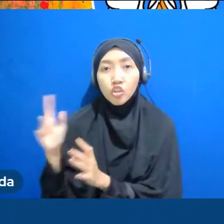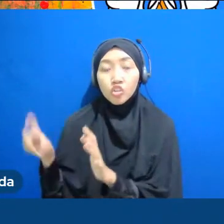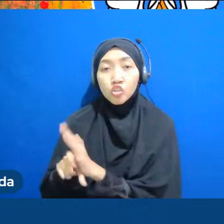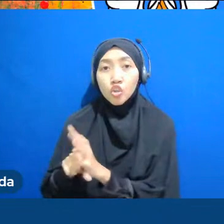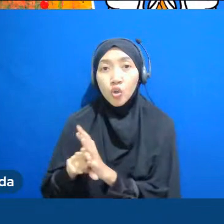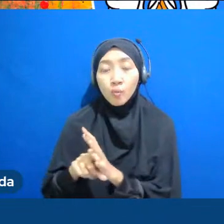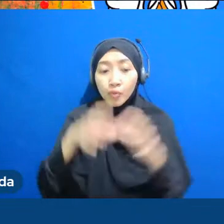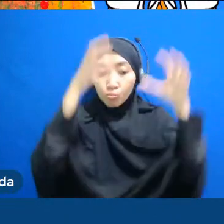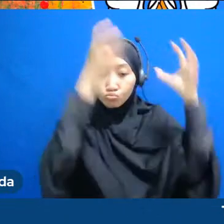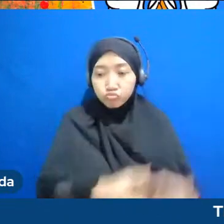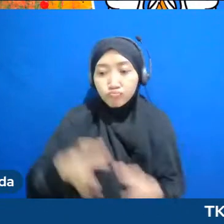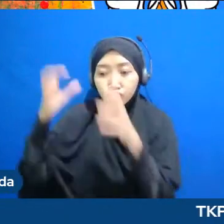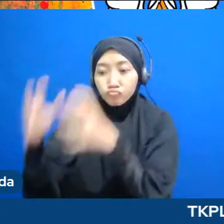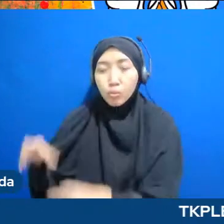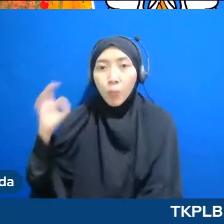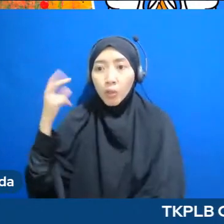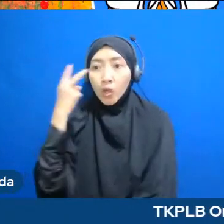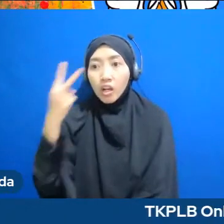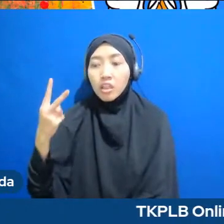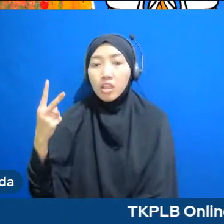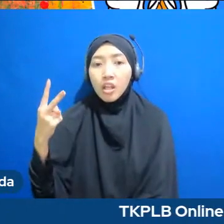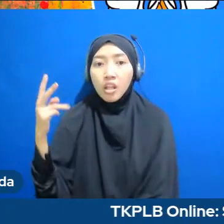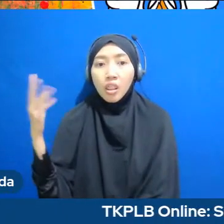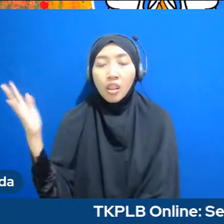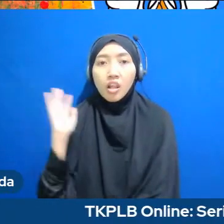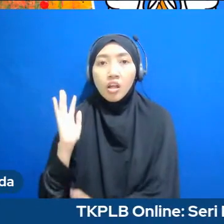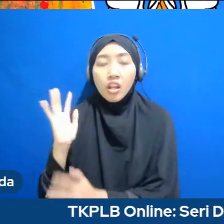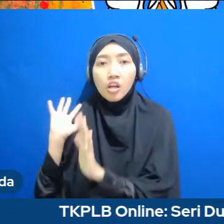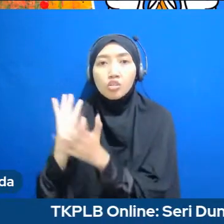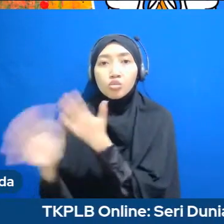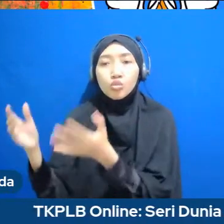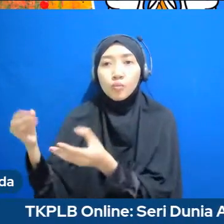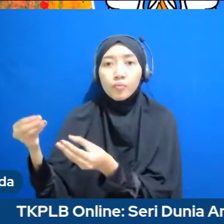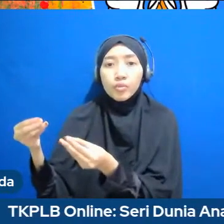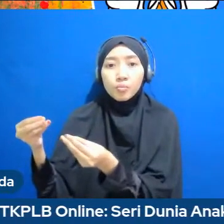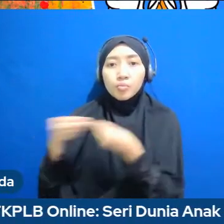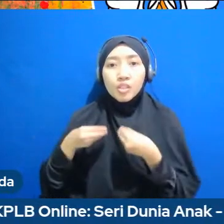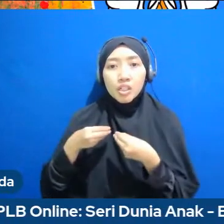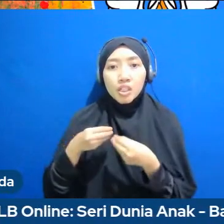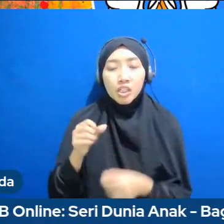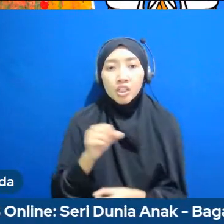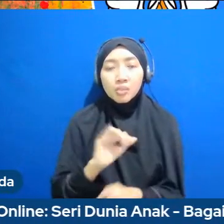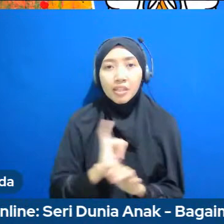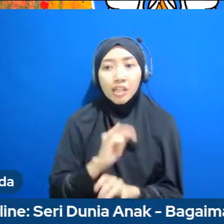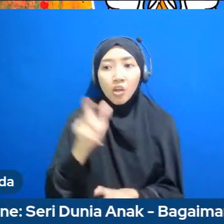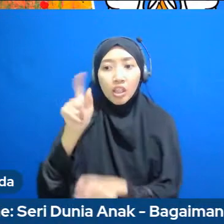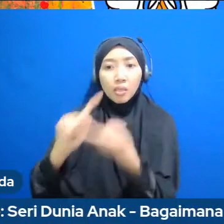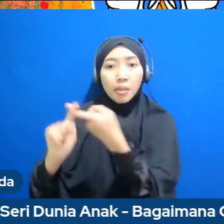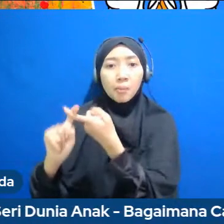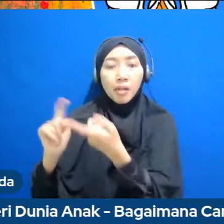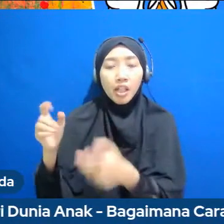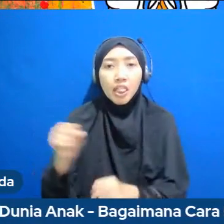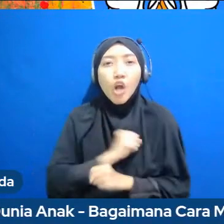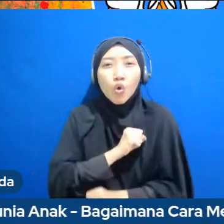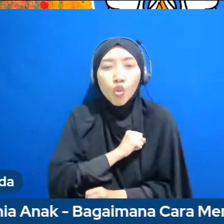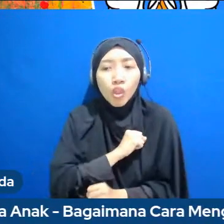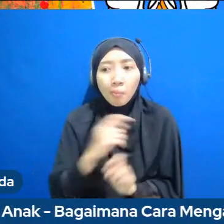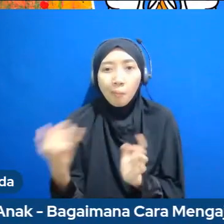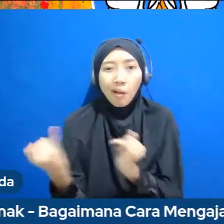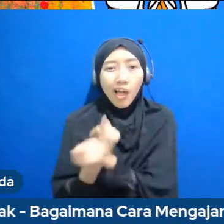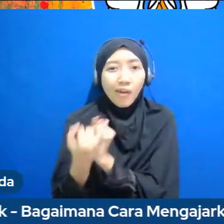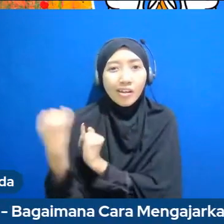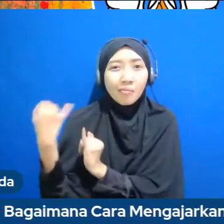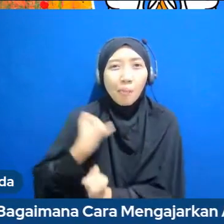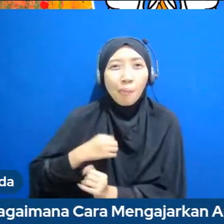Atau dengan cara melempar anak, dia mendapat penghargaan dari teman-teman, ditakutin seperti itu, sehingga nggak ada yang berani ngelawan dia, misalnya seperti